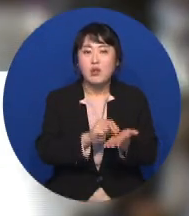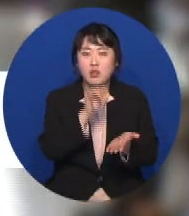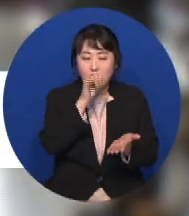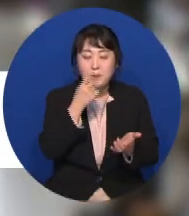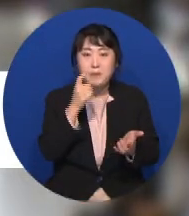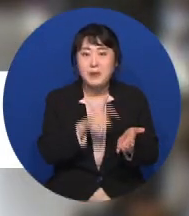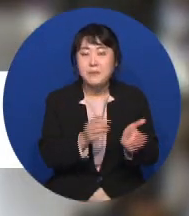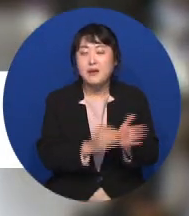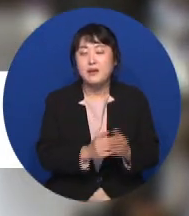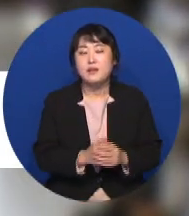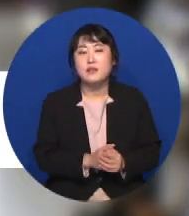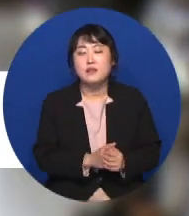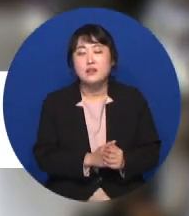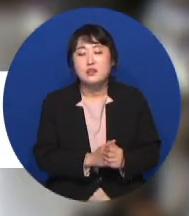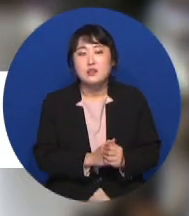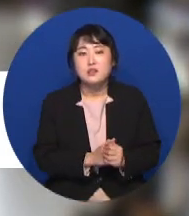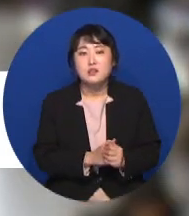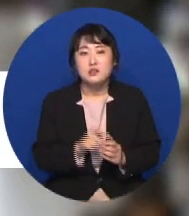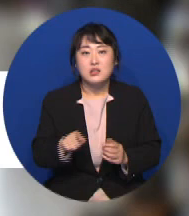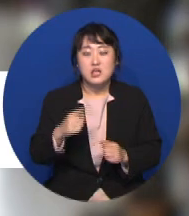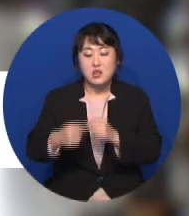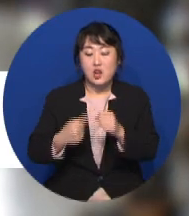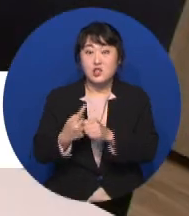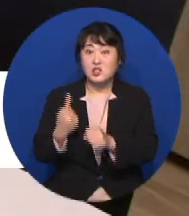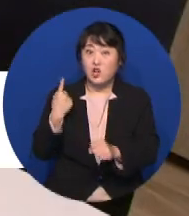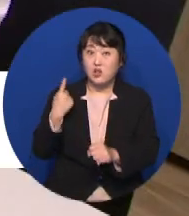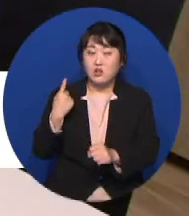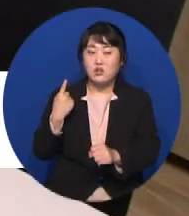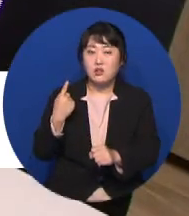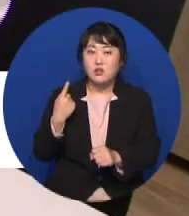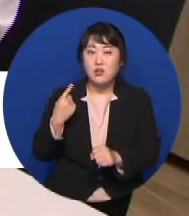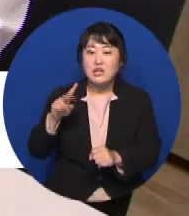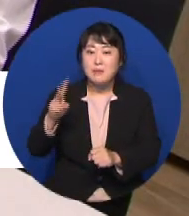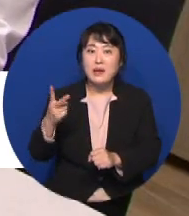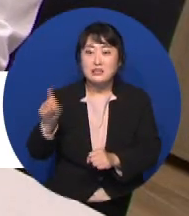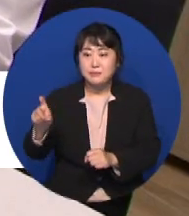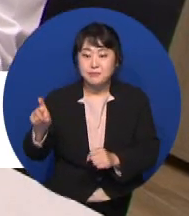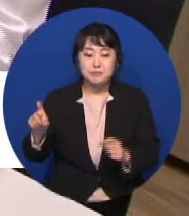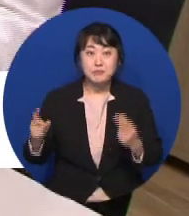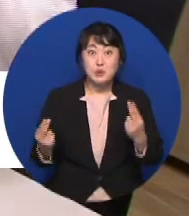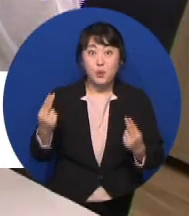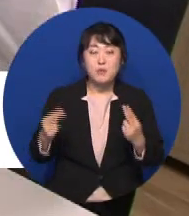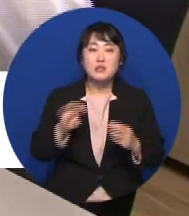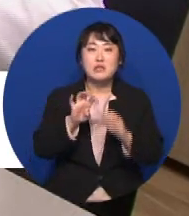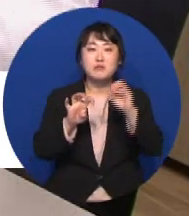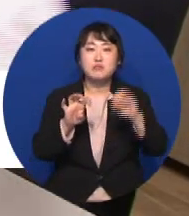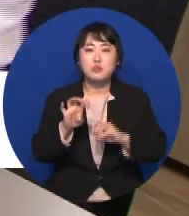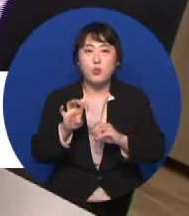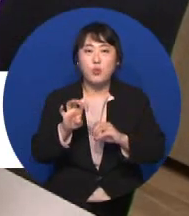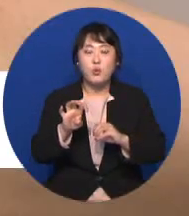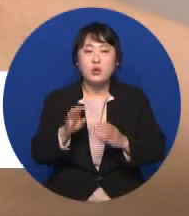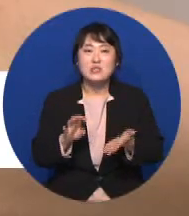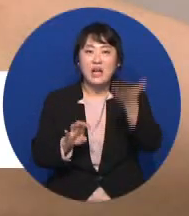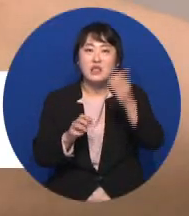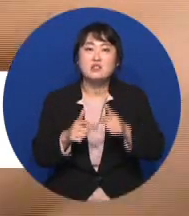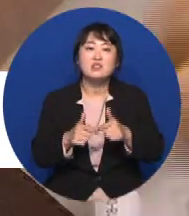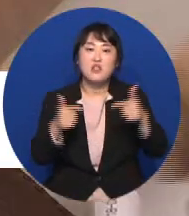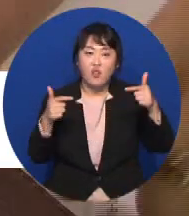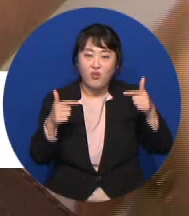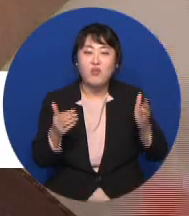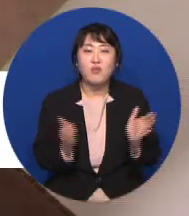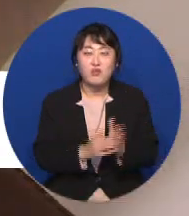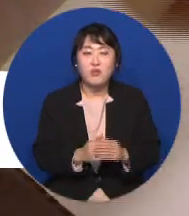것으로 집계 씁니다 이는 1년전 양성 판정이 백열 권과 비교해 40% 이상 증가한